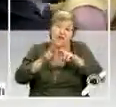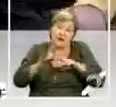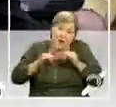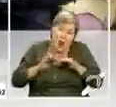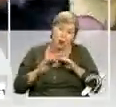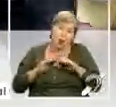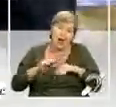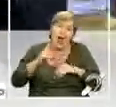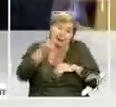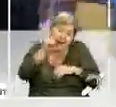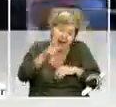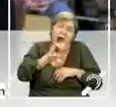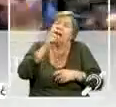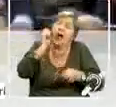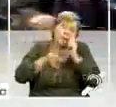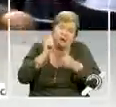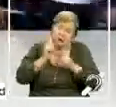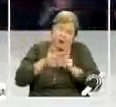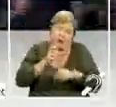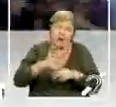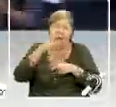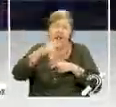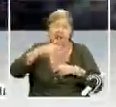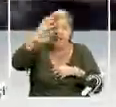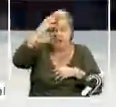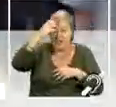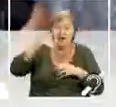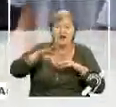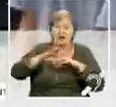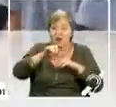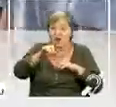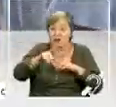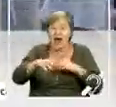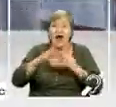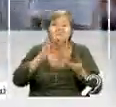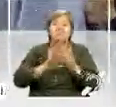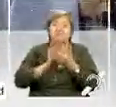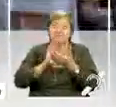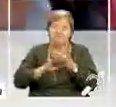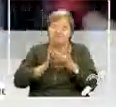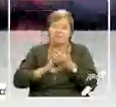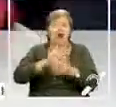fără să bată în aceasta. La final, regele și regina i-au felicitat pe muzicanți.